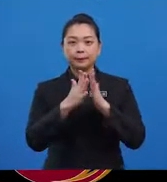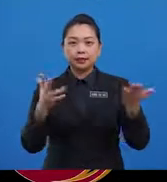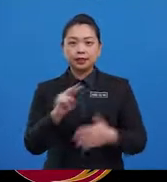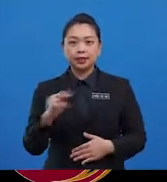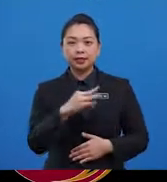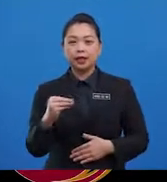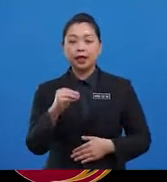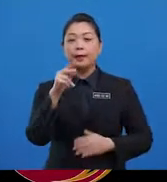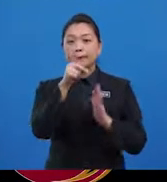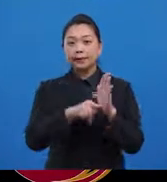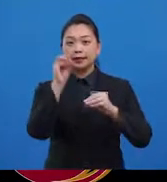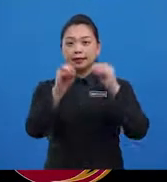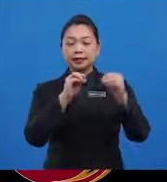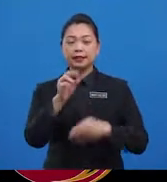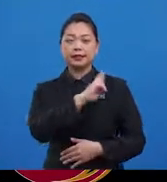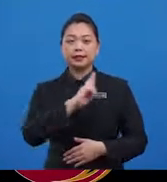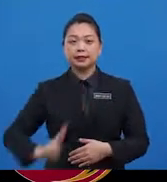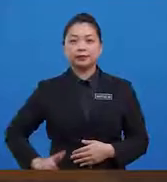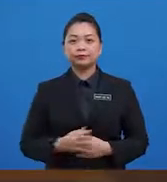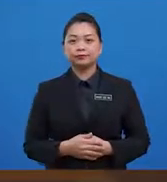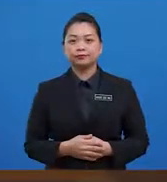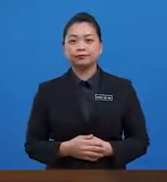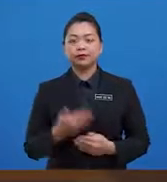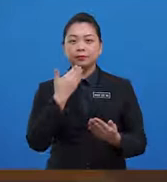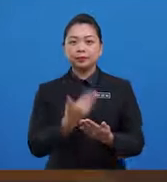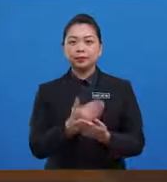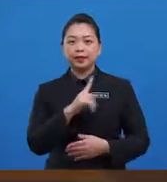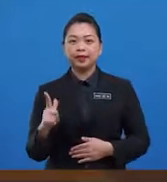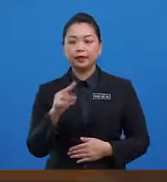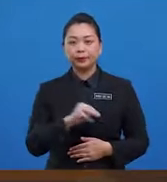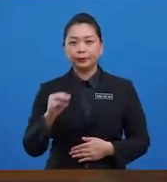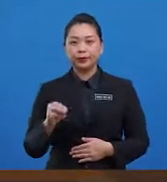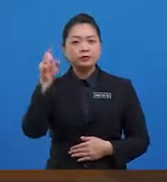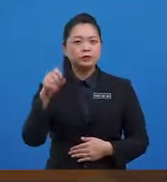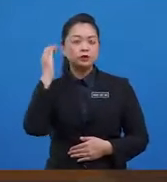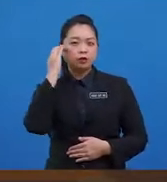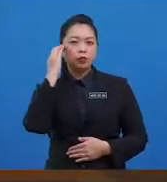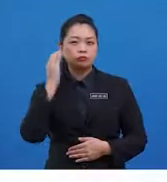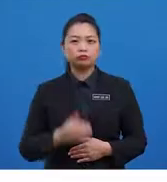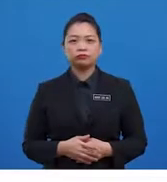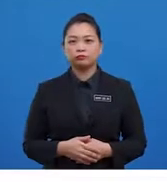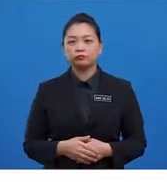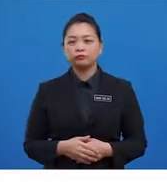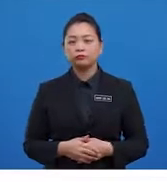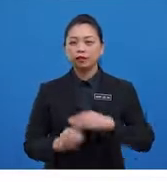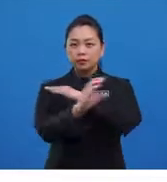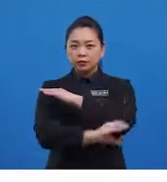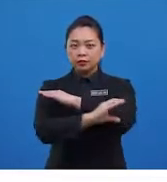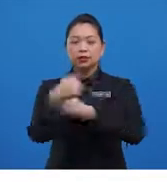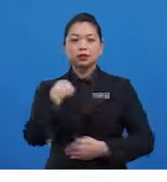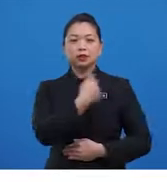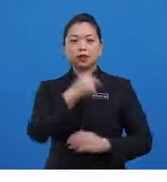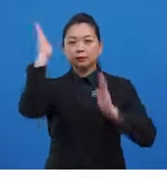kebesaran dan perhiasan diraja. Baiklah, murid-murid hendak tahu, negara kita